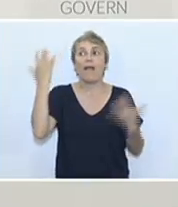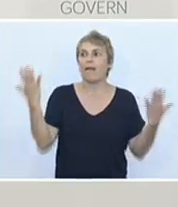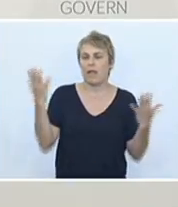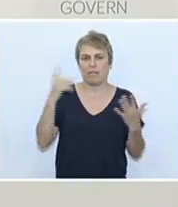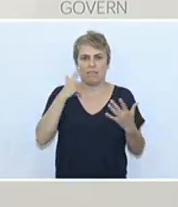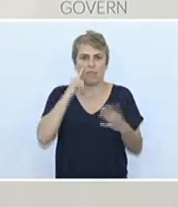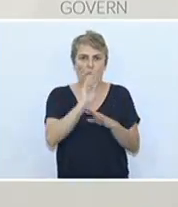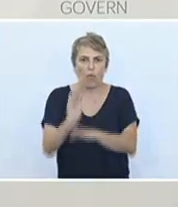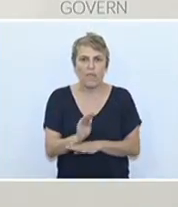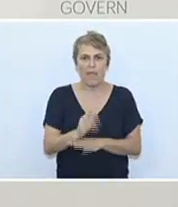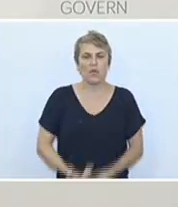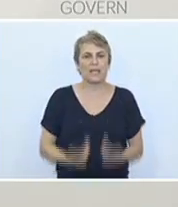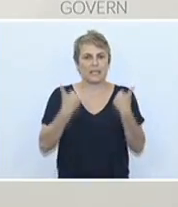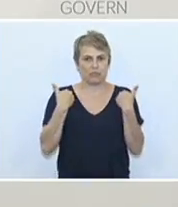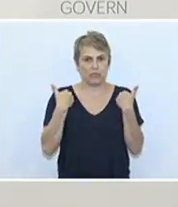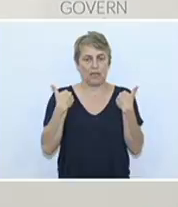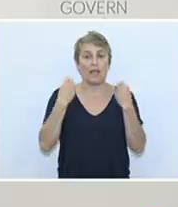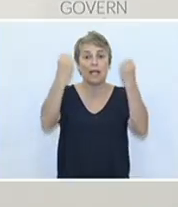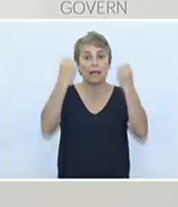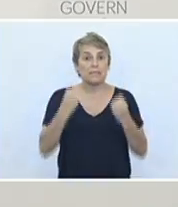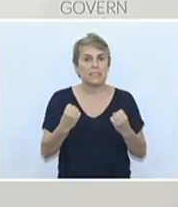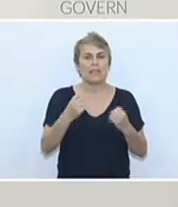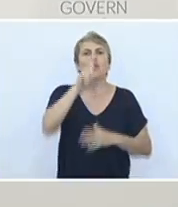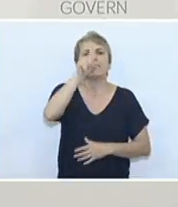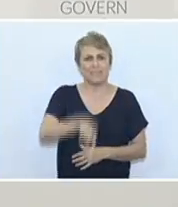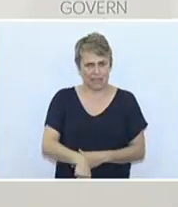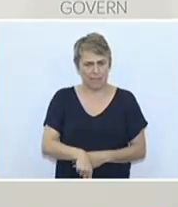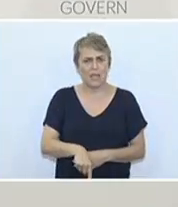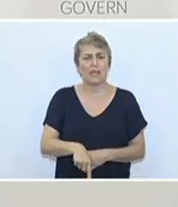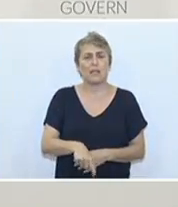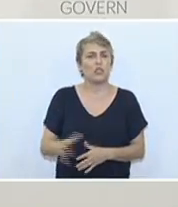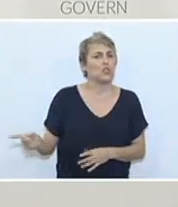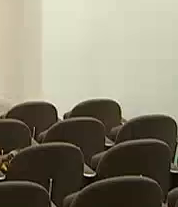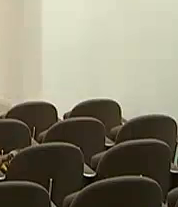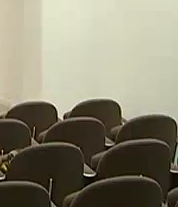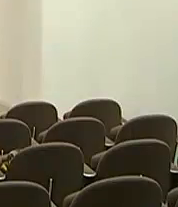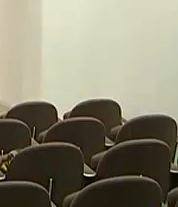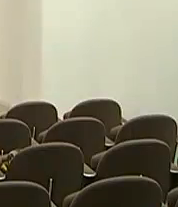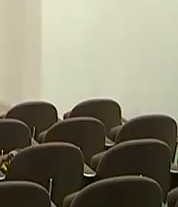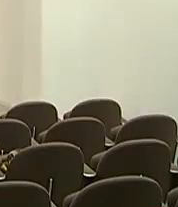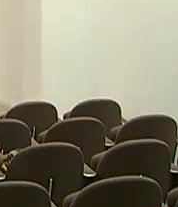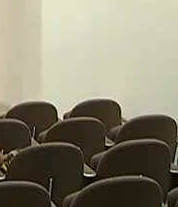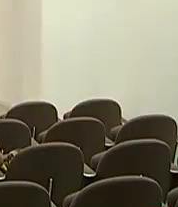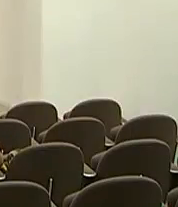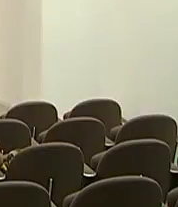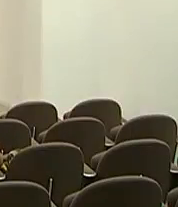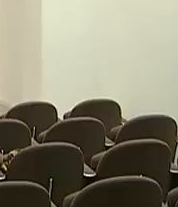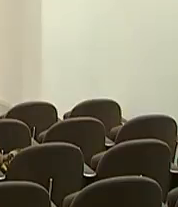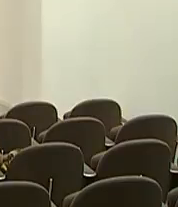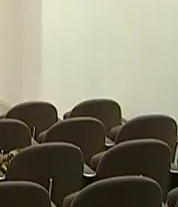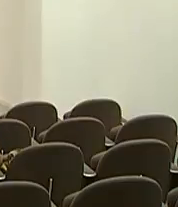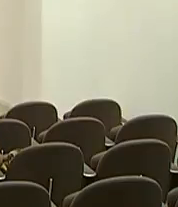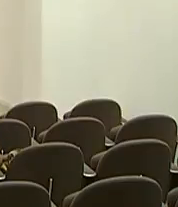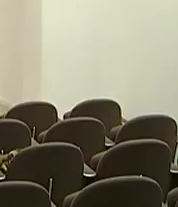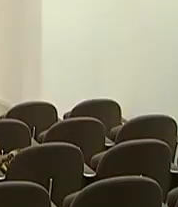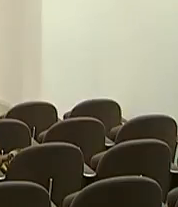i de responsabilitat, que no només ha de guiar les institucions públiques, sinó també a tota la ciutadania. Armengol ha demanat que no s'apliqui